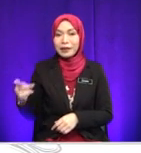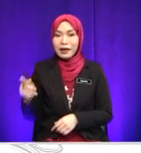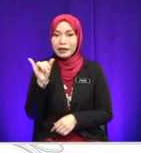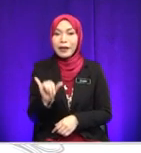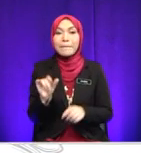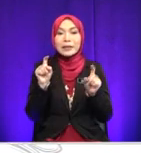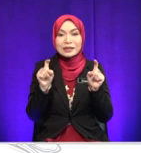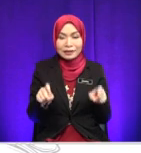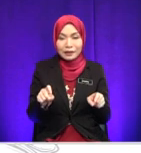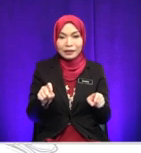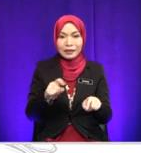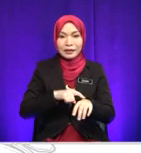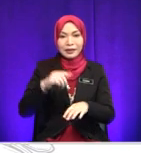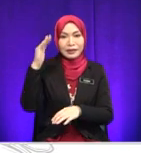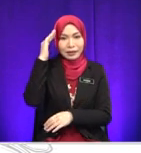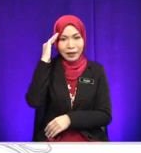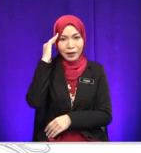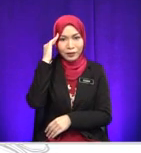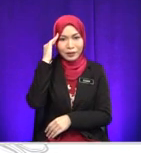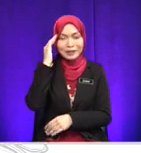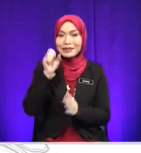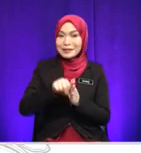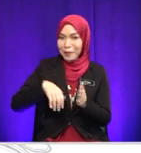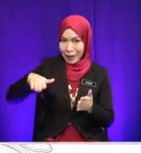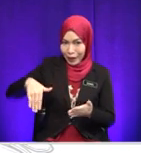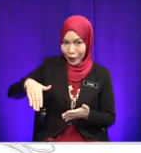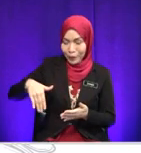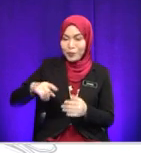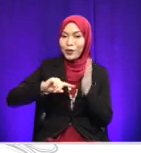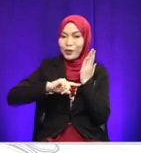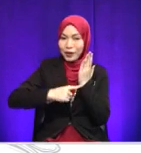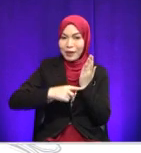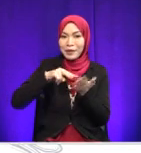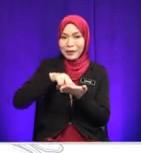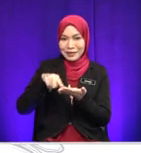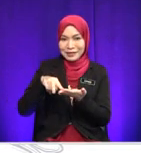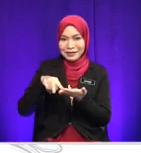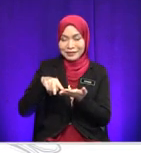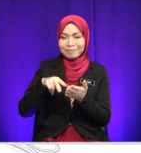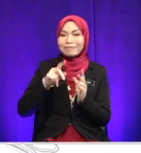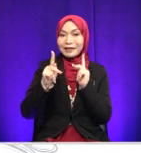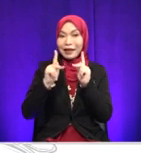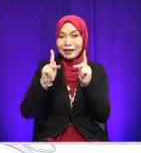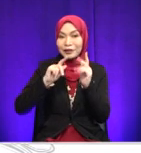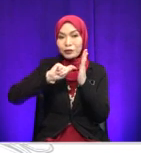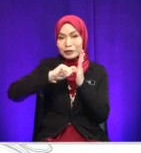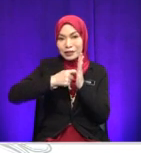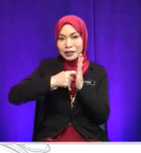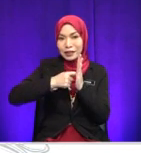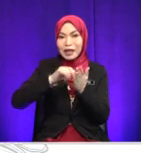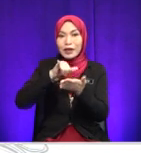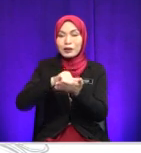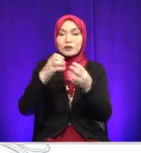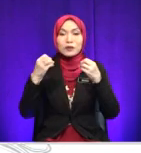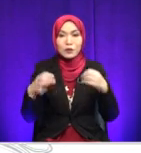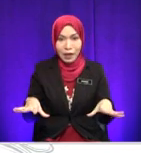diketahui sebelum membaca. Bermaksud kata kuncinya di sini iaitu sudah dan hendak. Jadi, sekarang